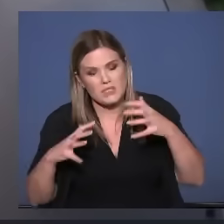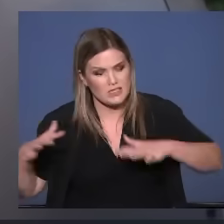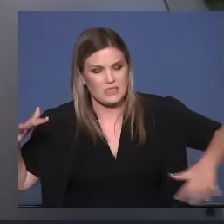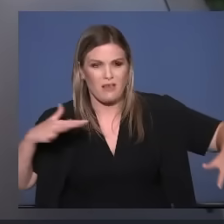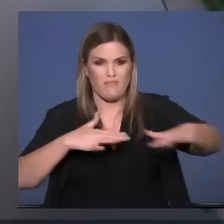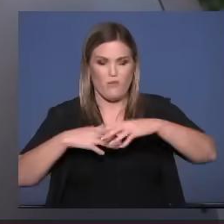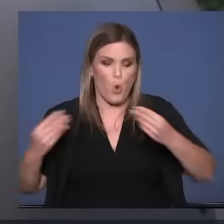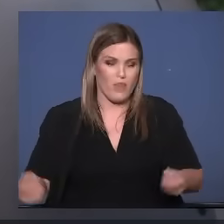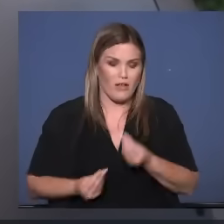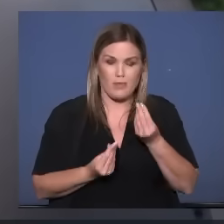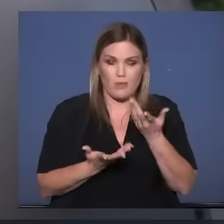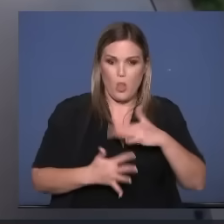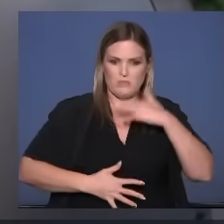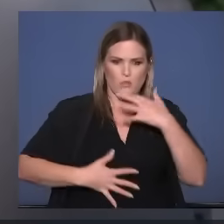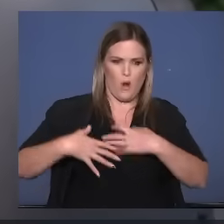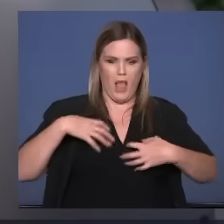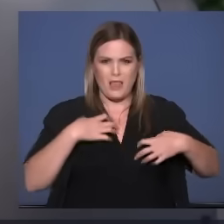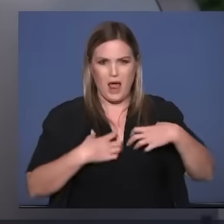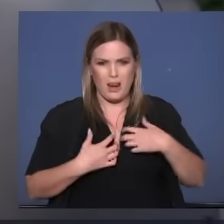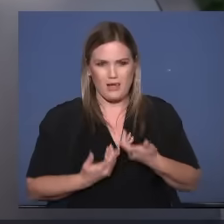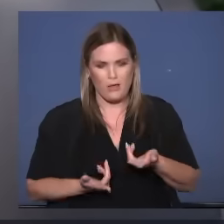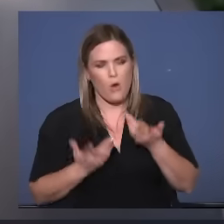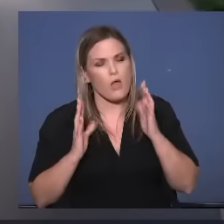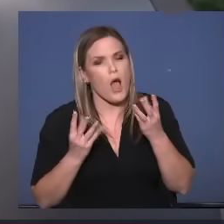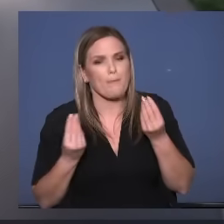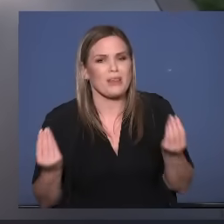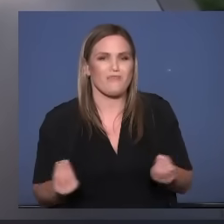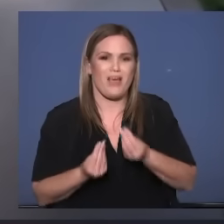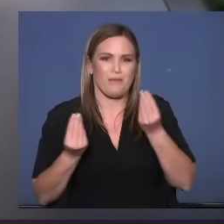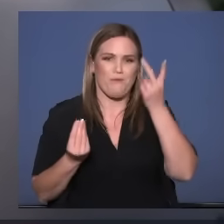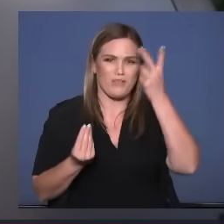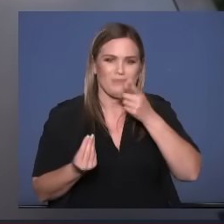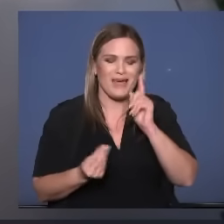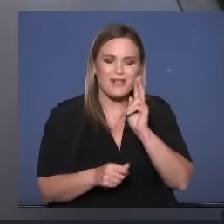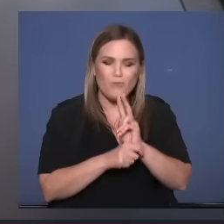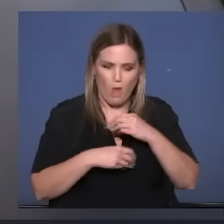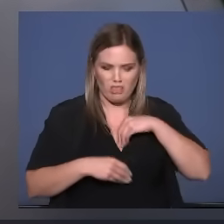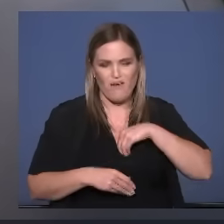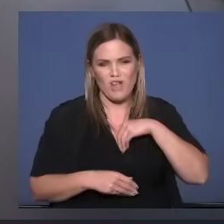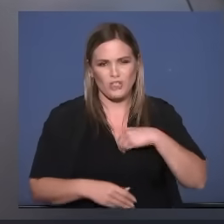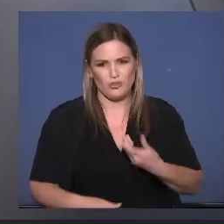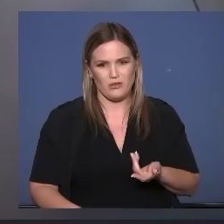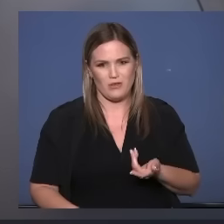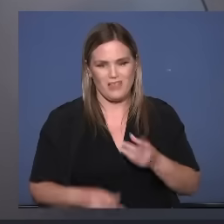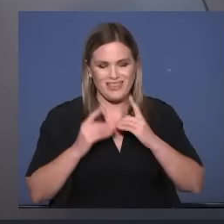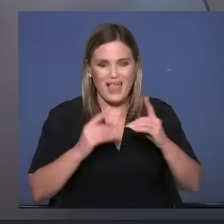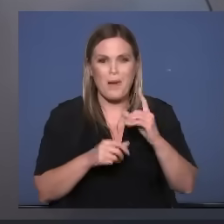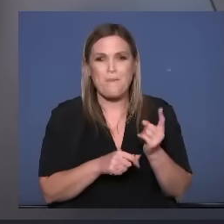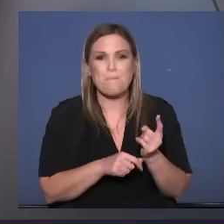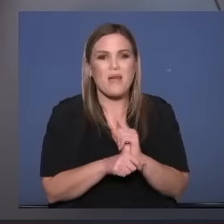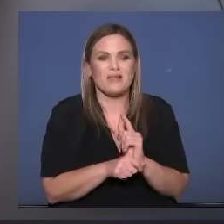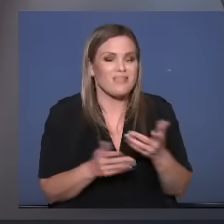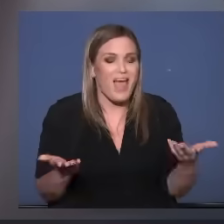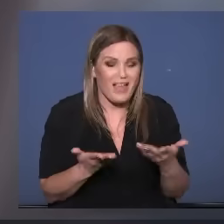לא הספקנו לעקל אפילו כל כך הרבה דברים ואני מבינים שצריך לשמור על הנפש ודרך המיידית לשמור על הנפש זה